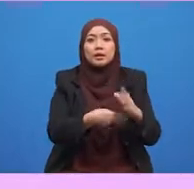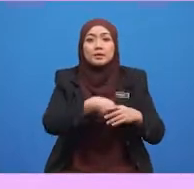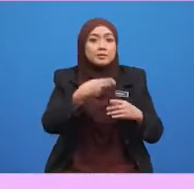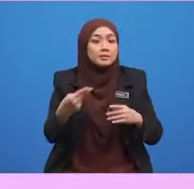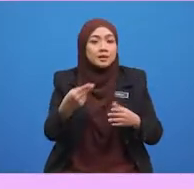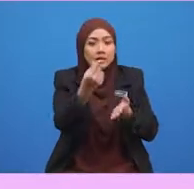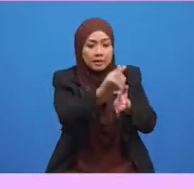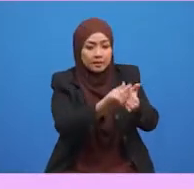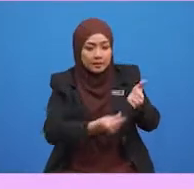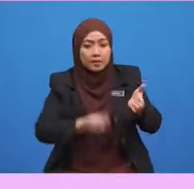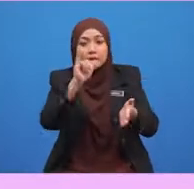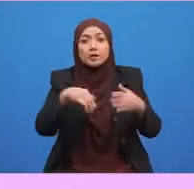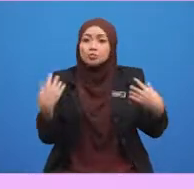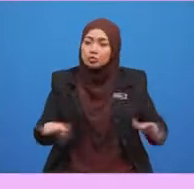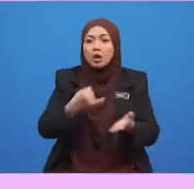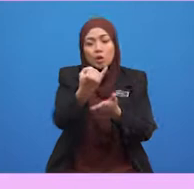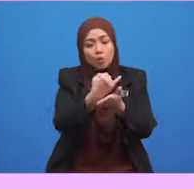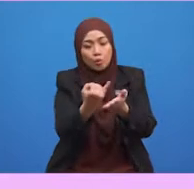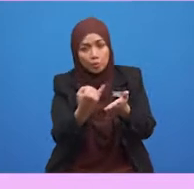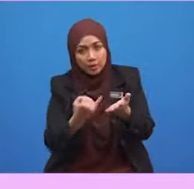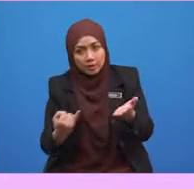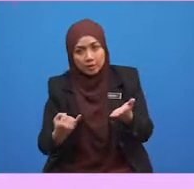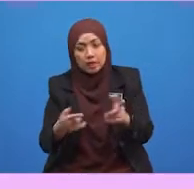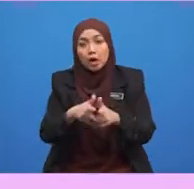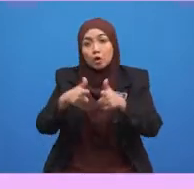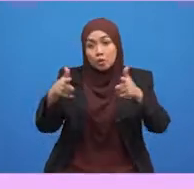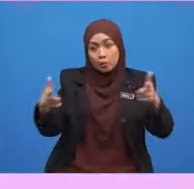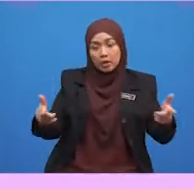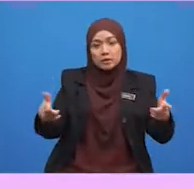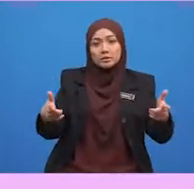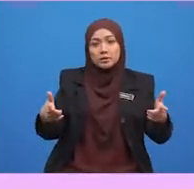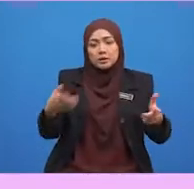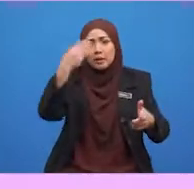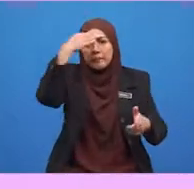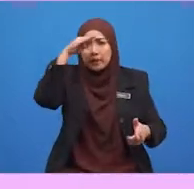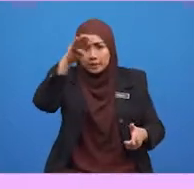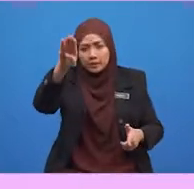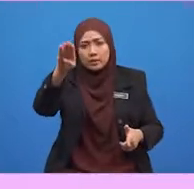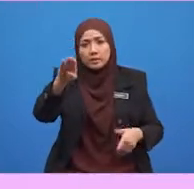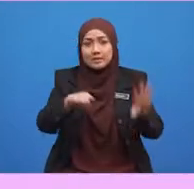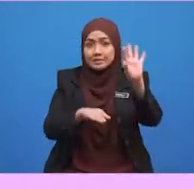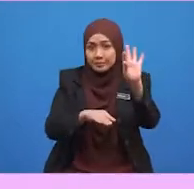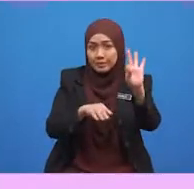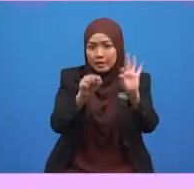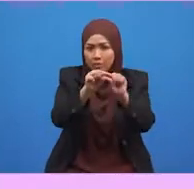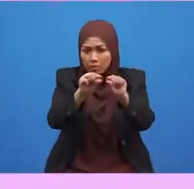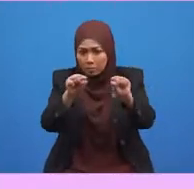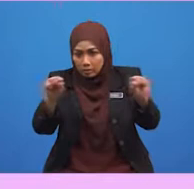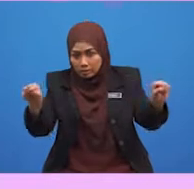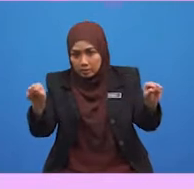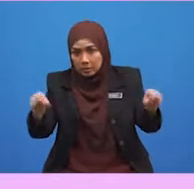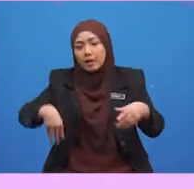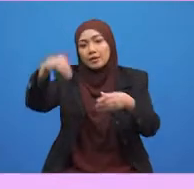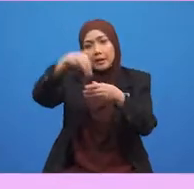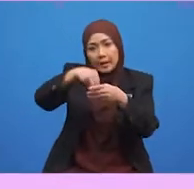dilukis. Luas unit persegi bagi sembilan garisan dapat diperhatikan